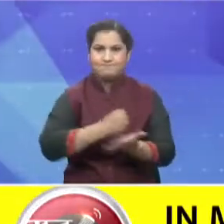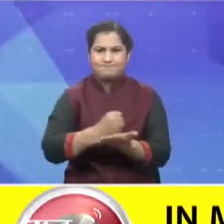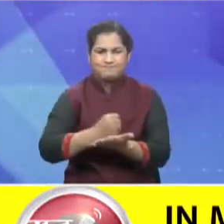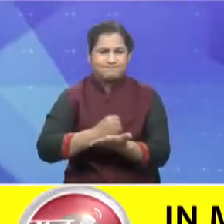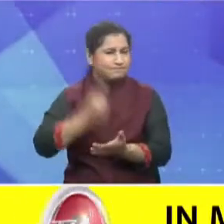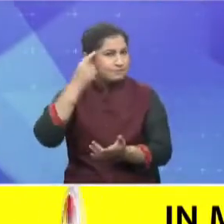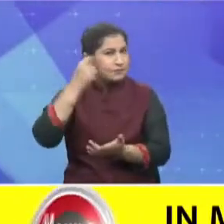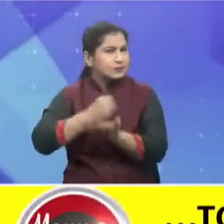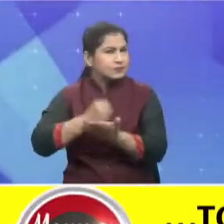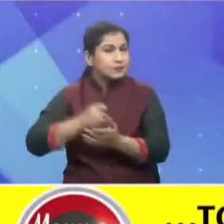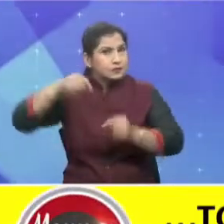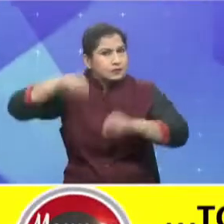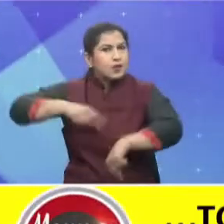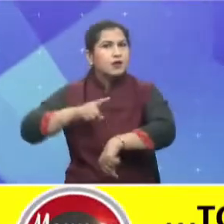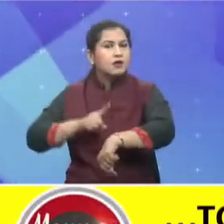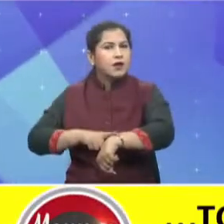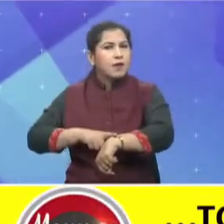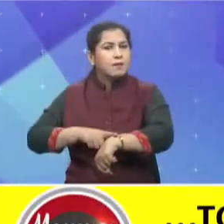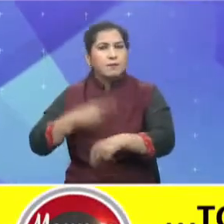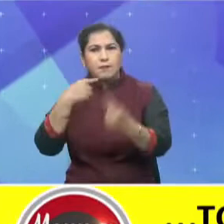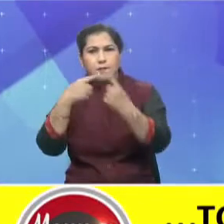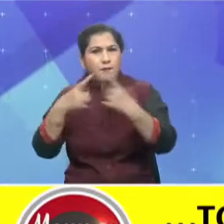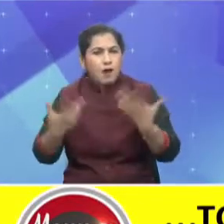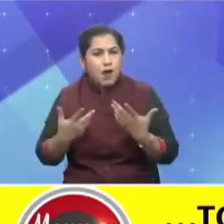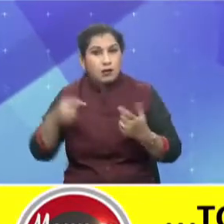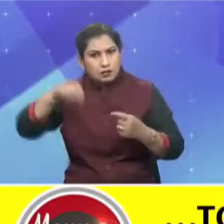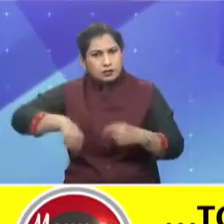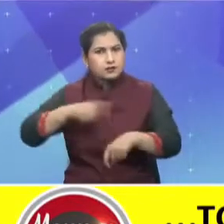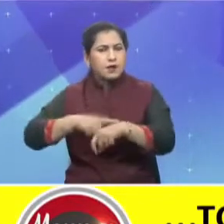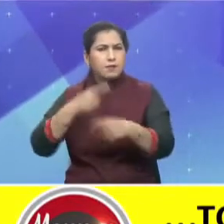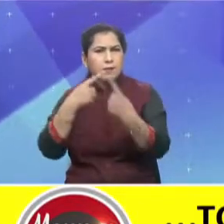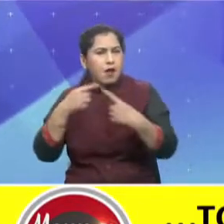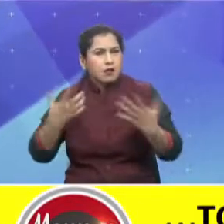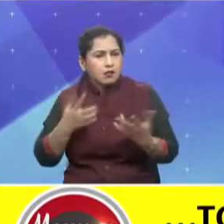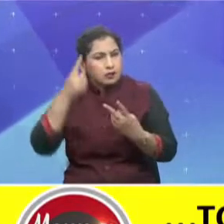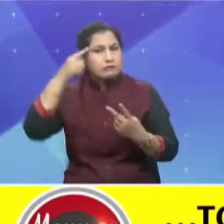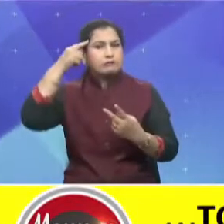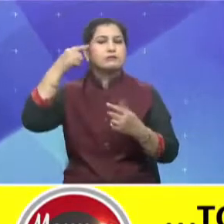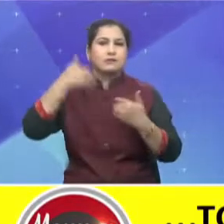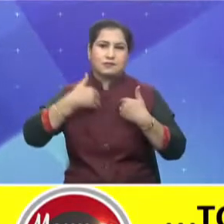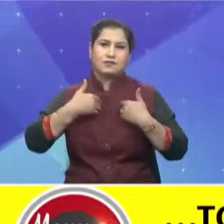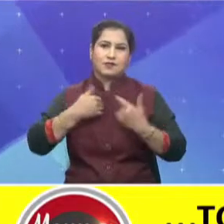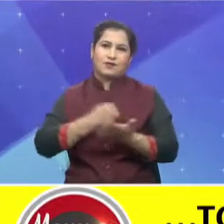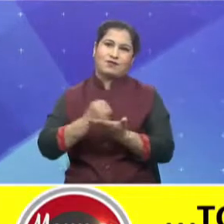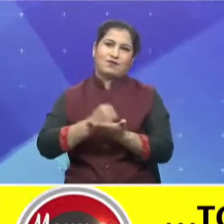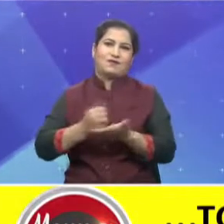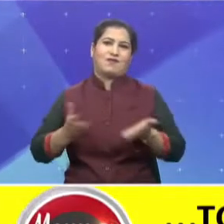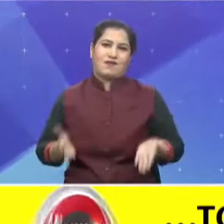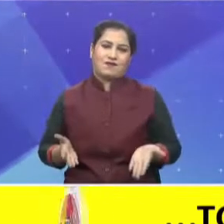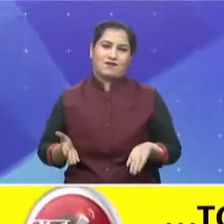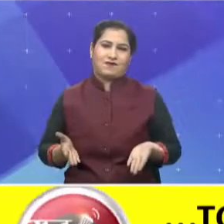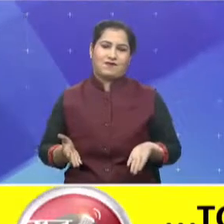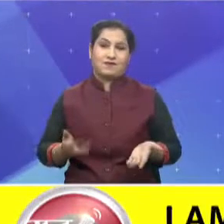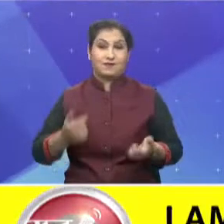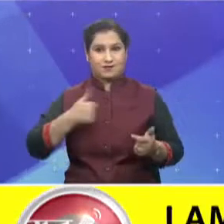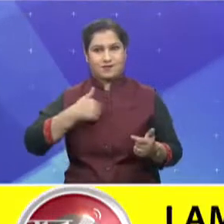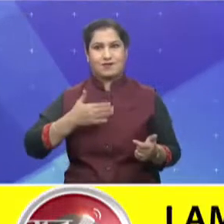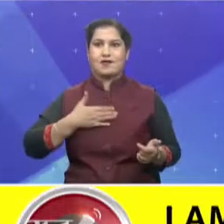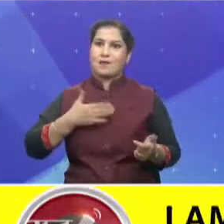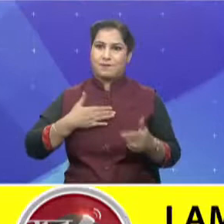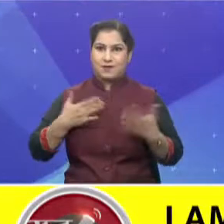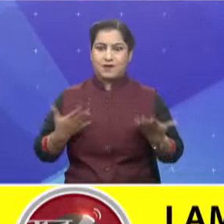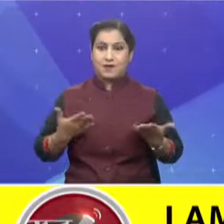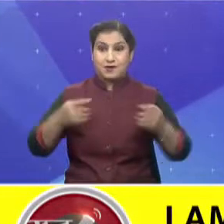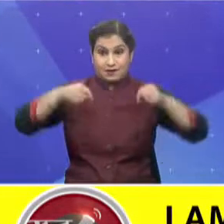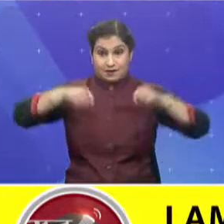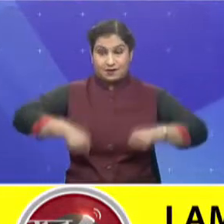है, इस उपवन की कौन सी पंखुड़ी आपके बीच लेकर के आऊं। मुझे खुशी है कि